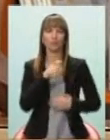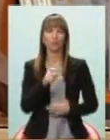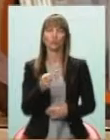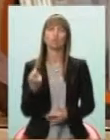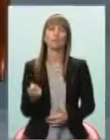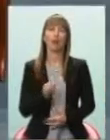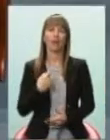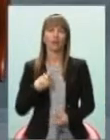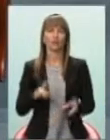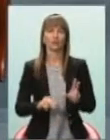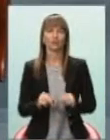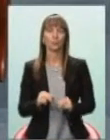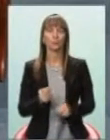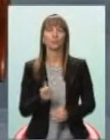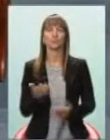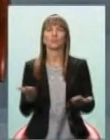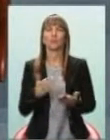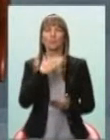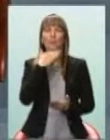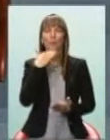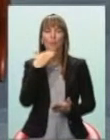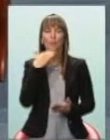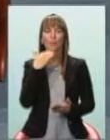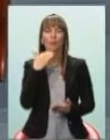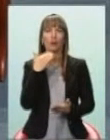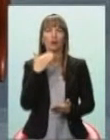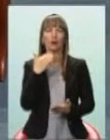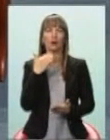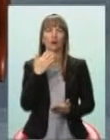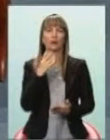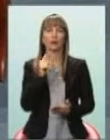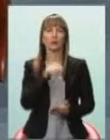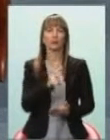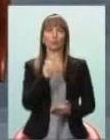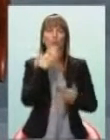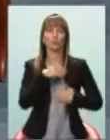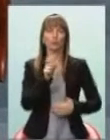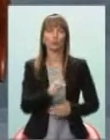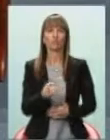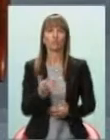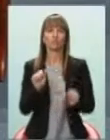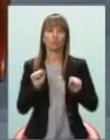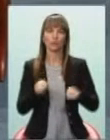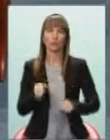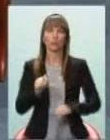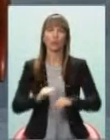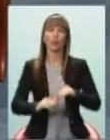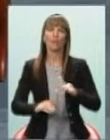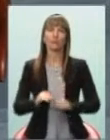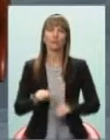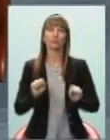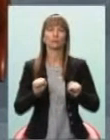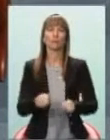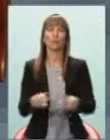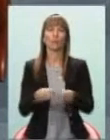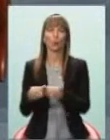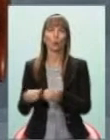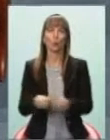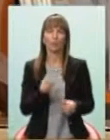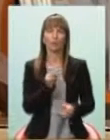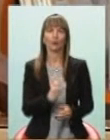багато. А як багато гуманних? І кого ми можемо віднести до гуманних людей? Яких, можливо, професії, можливо, якісь певні групи людей